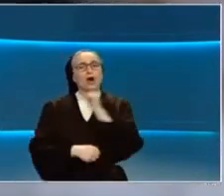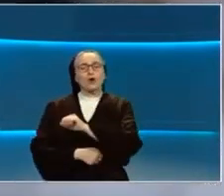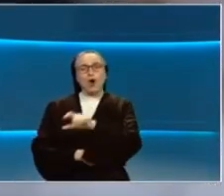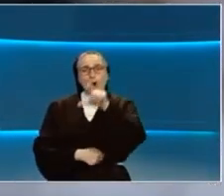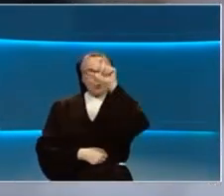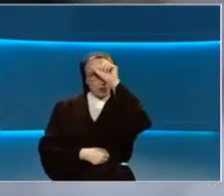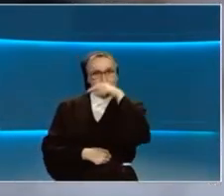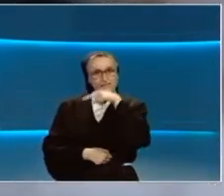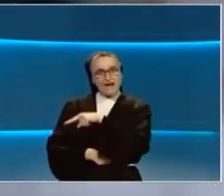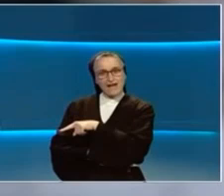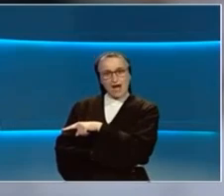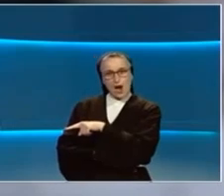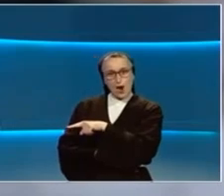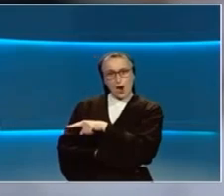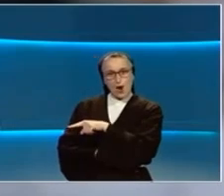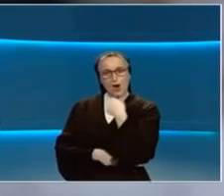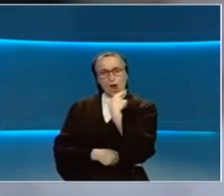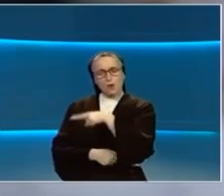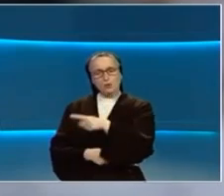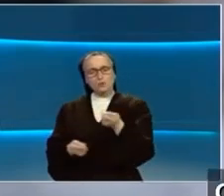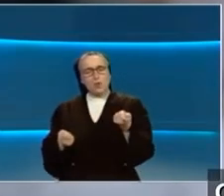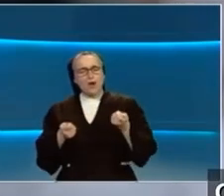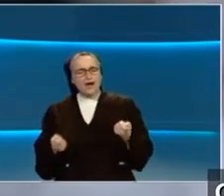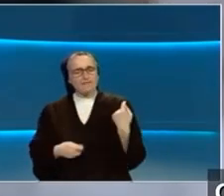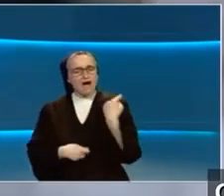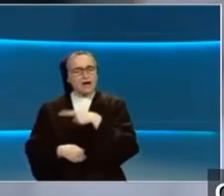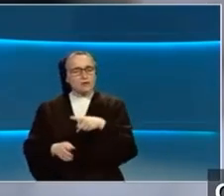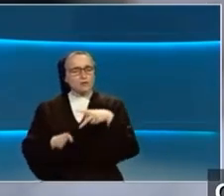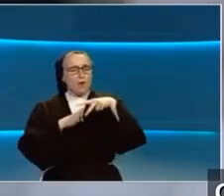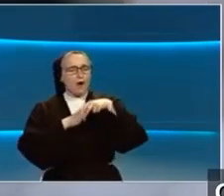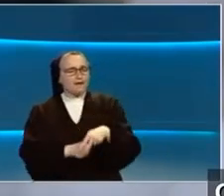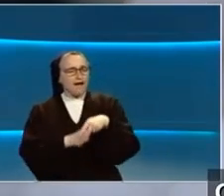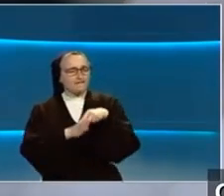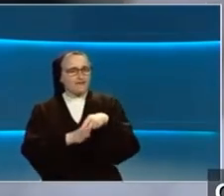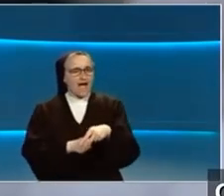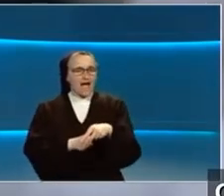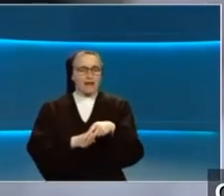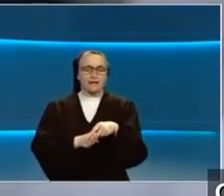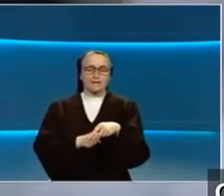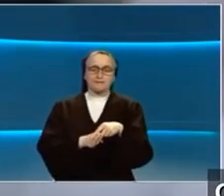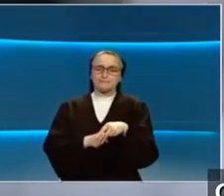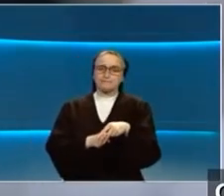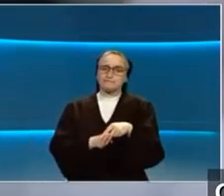Faraone, i suoi carri e i suoi cavalieri.